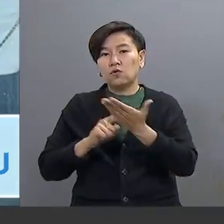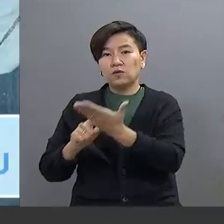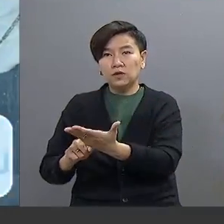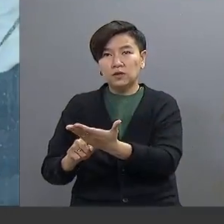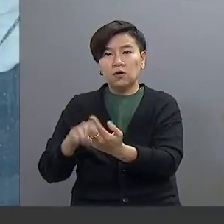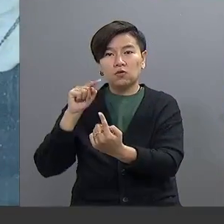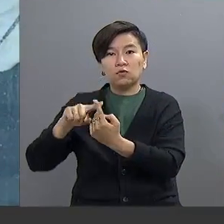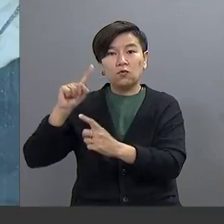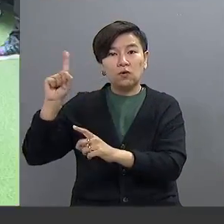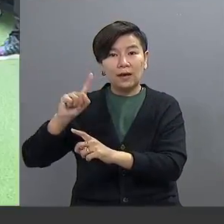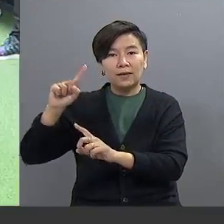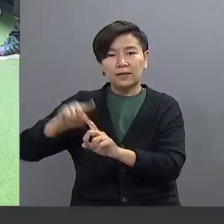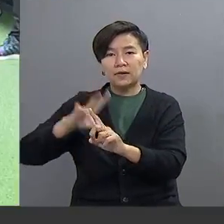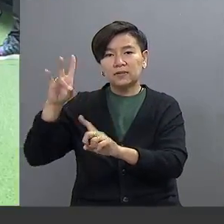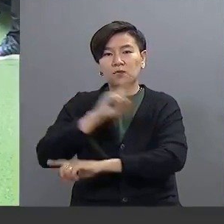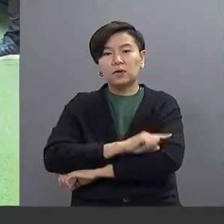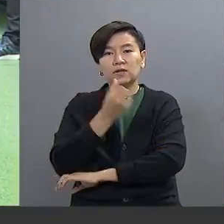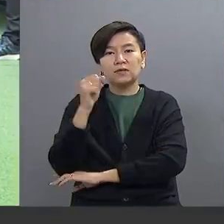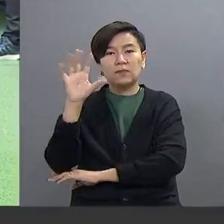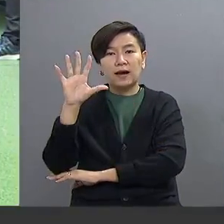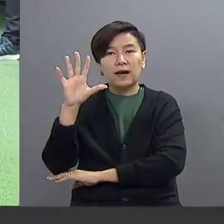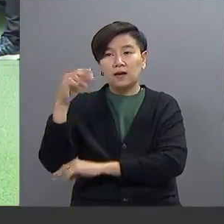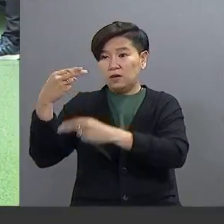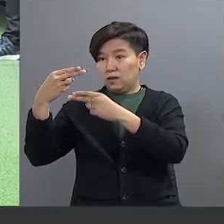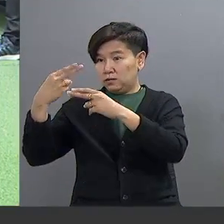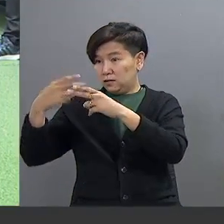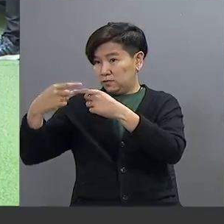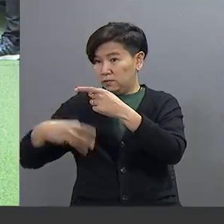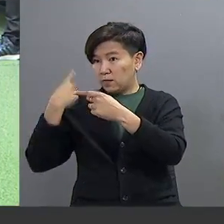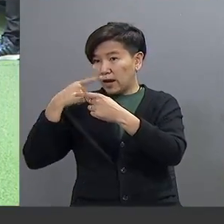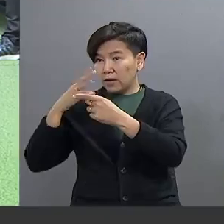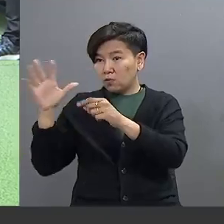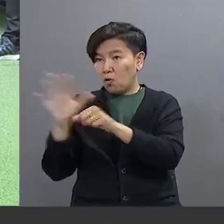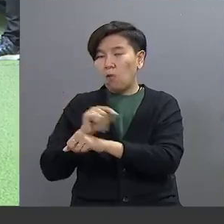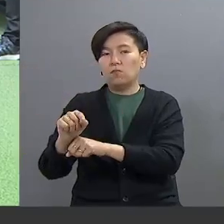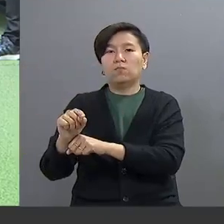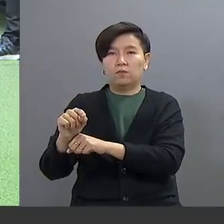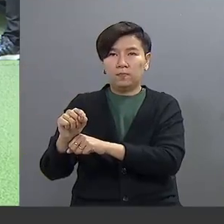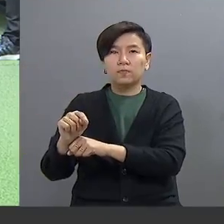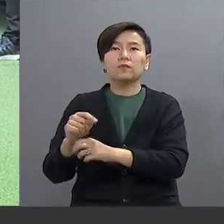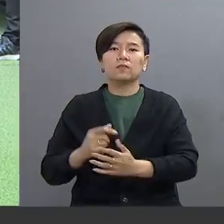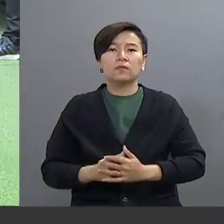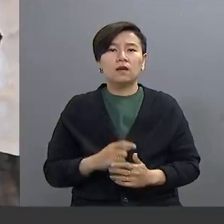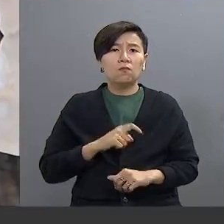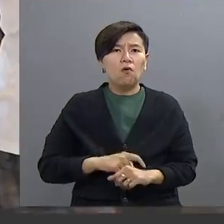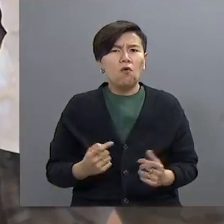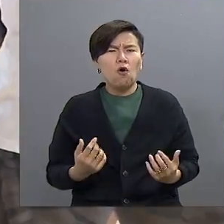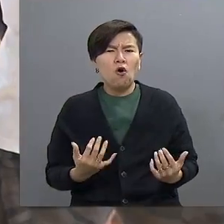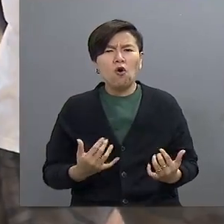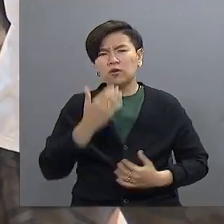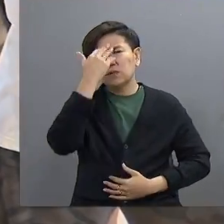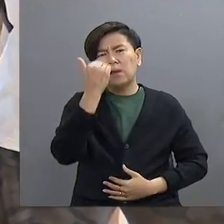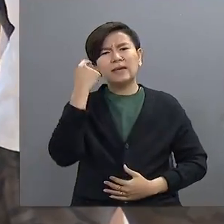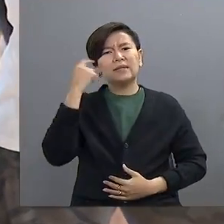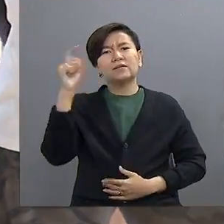กรกฎาคมนี้ก่อนคือจะรอทำไมไม่ค่อยทยอยจ่ายให้กับผู้ที่ร้องม